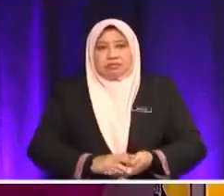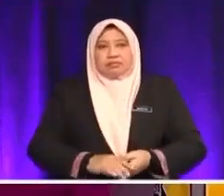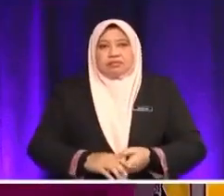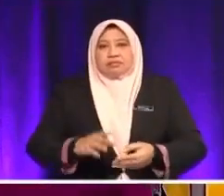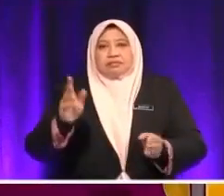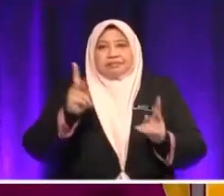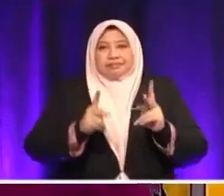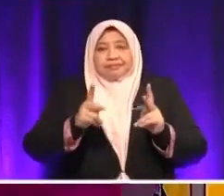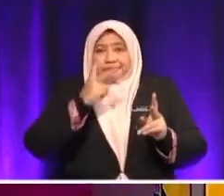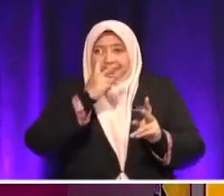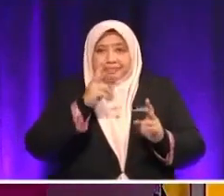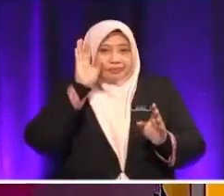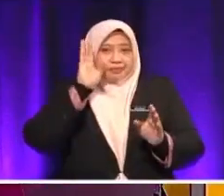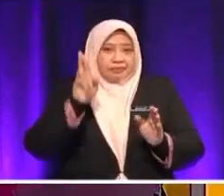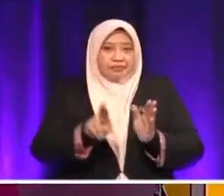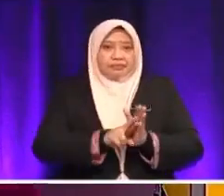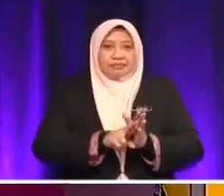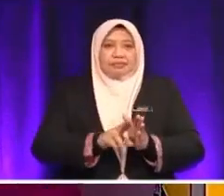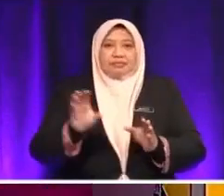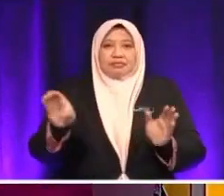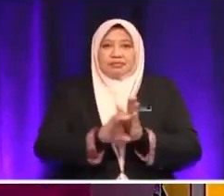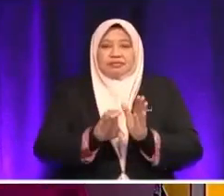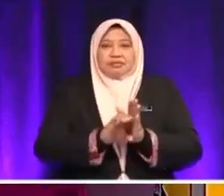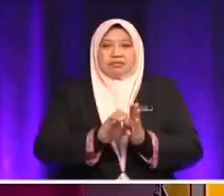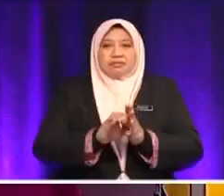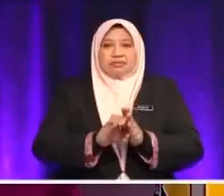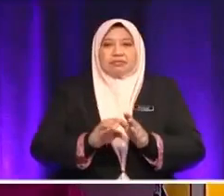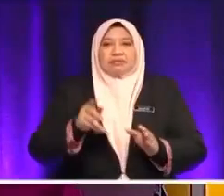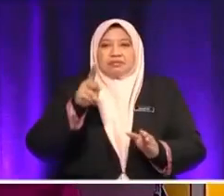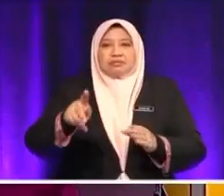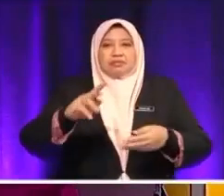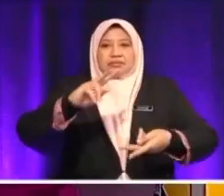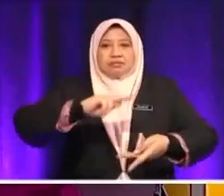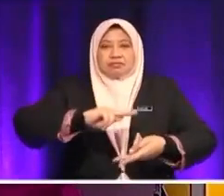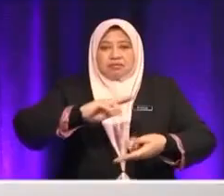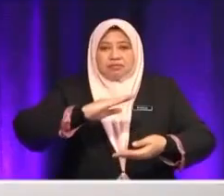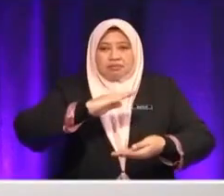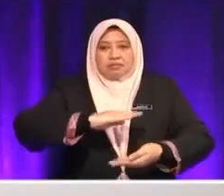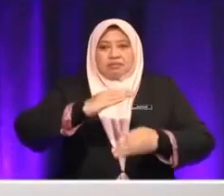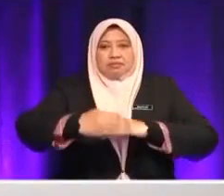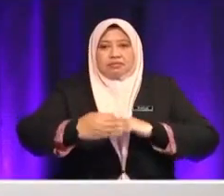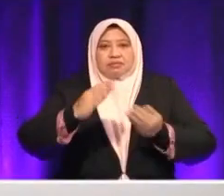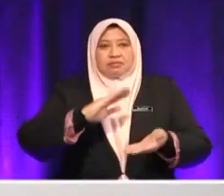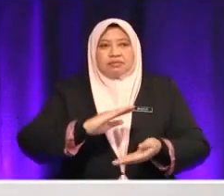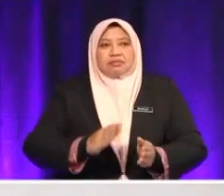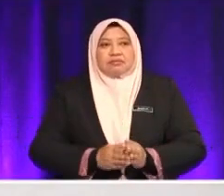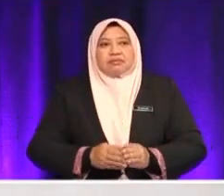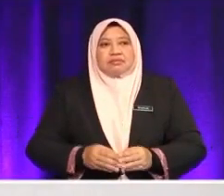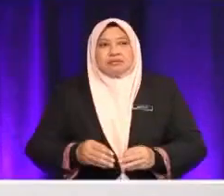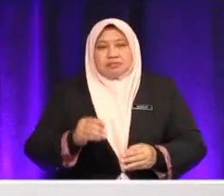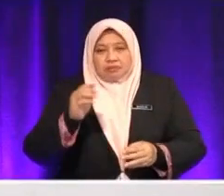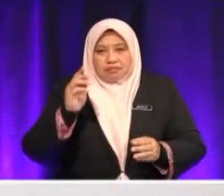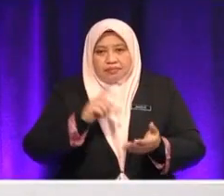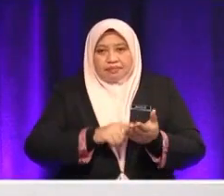ini ini adalah contoh plot kotak murid Saya di rumah dan juga di studio dan juga haniflah